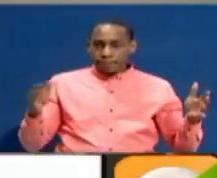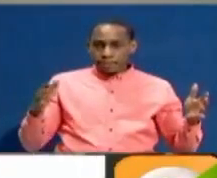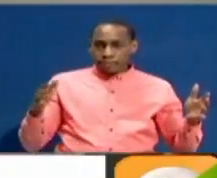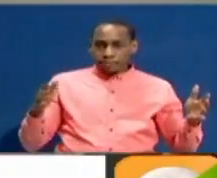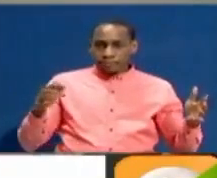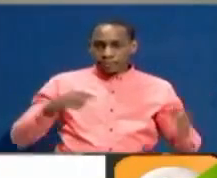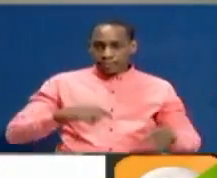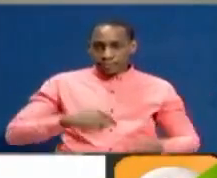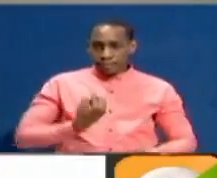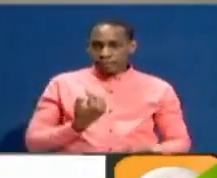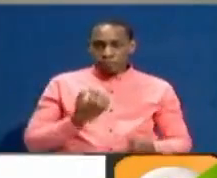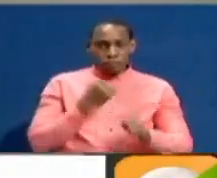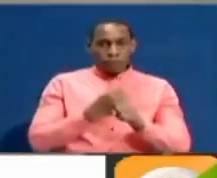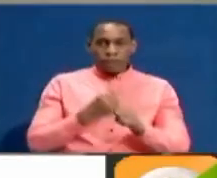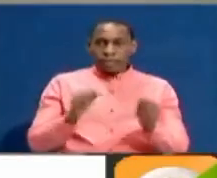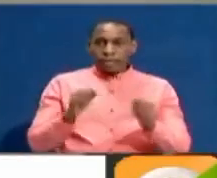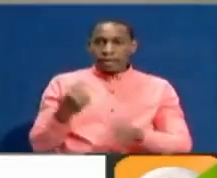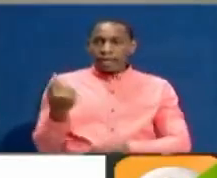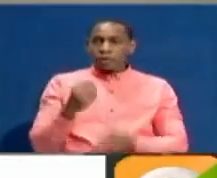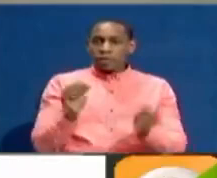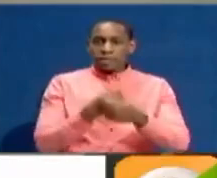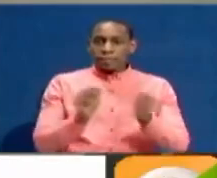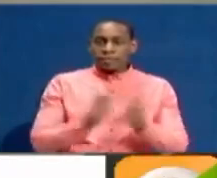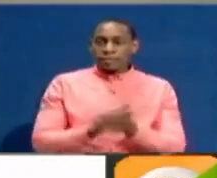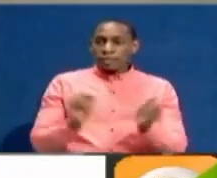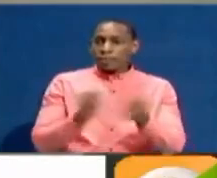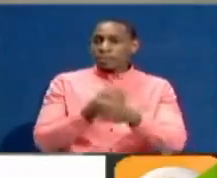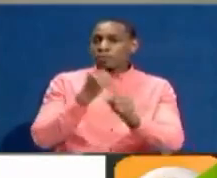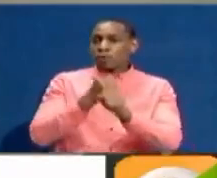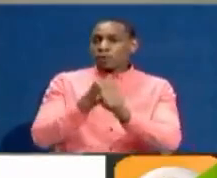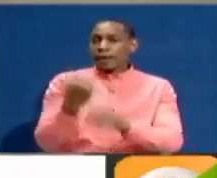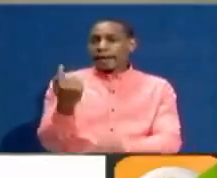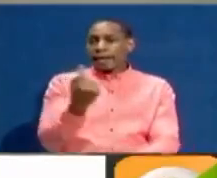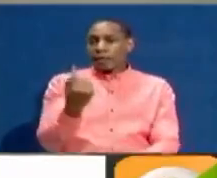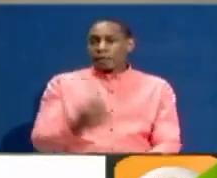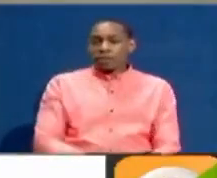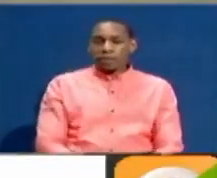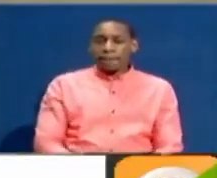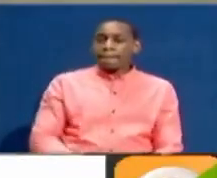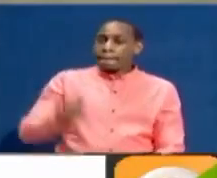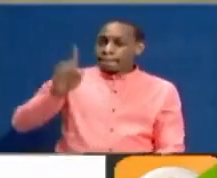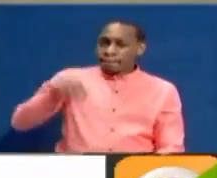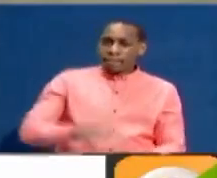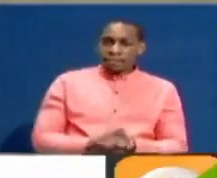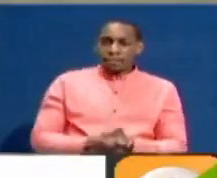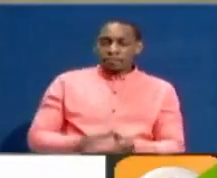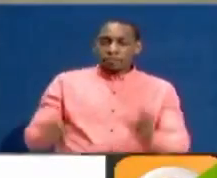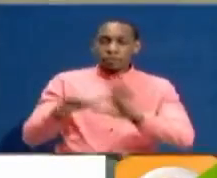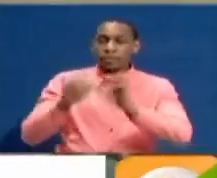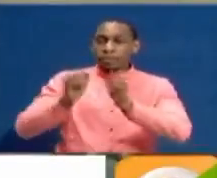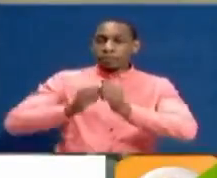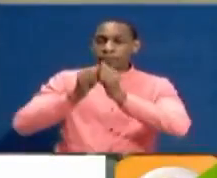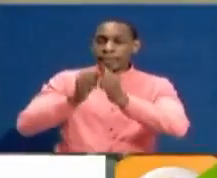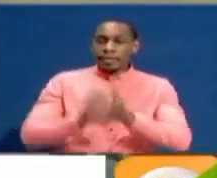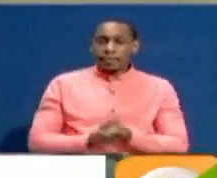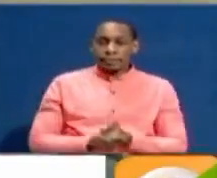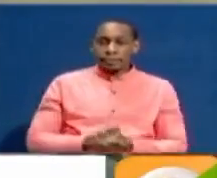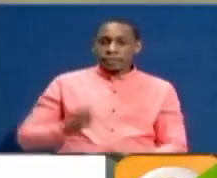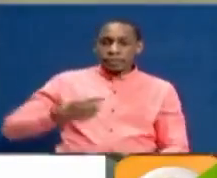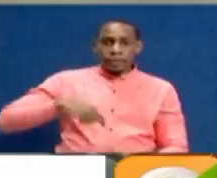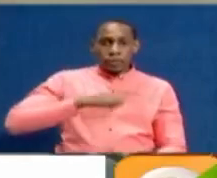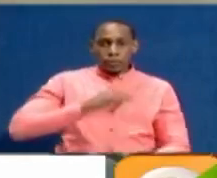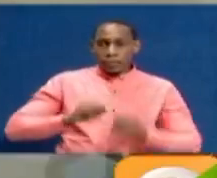Singeweza safari hii peke yangu, siwezi hiyo safari peke yangu, ni lazima tutembee pamoja. Na